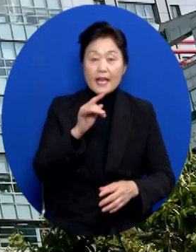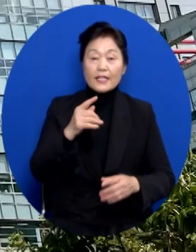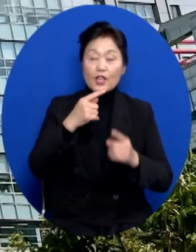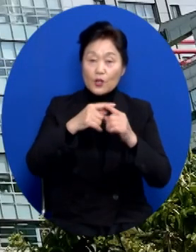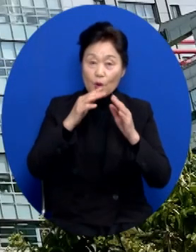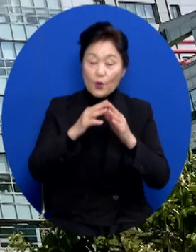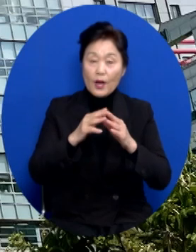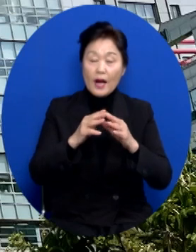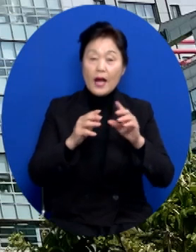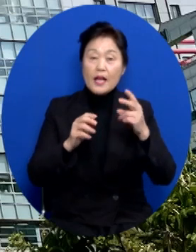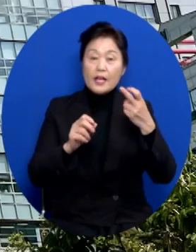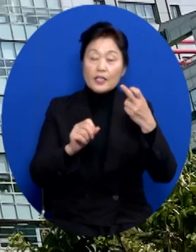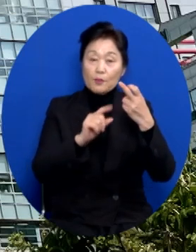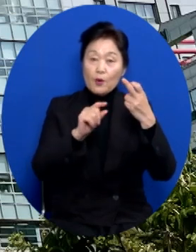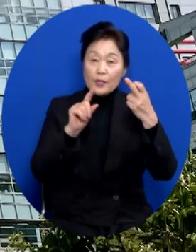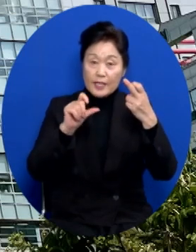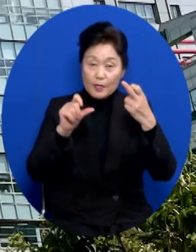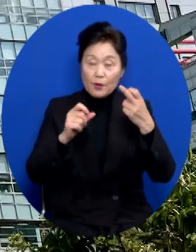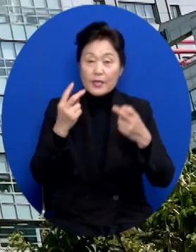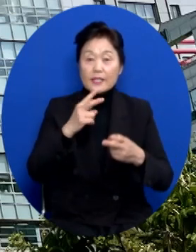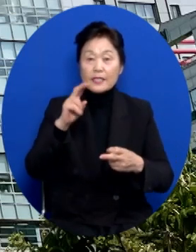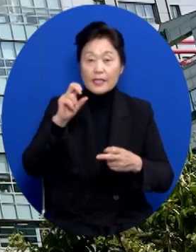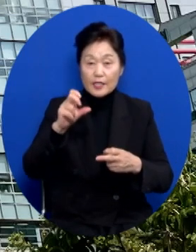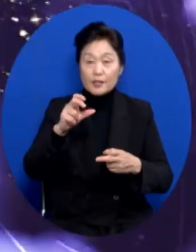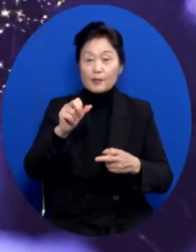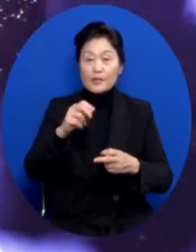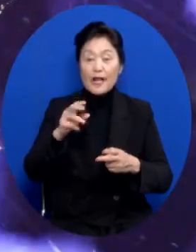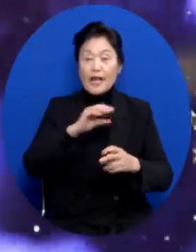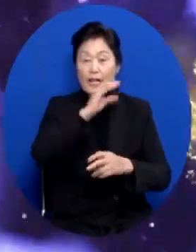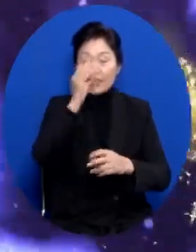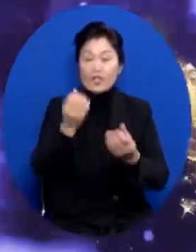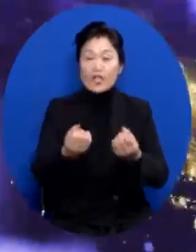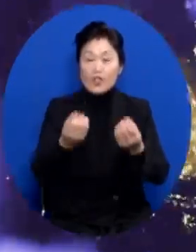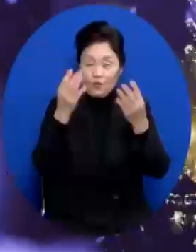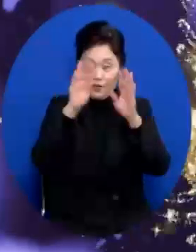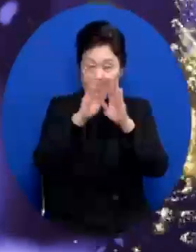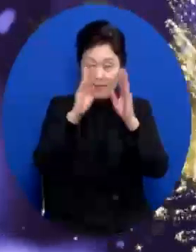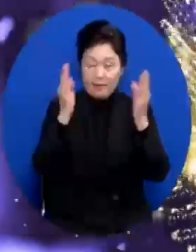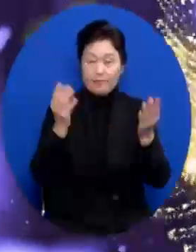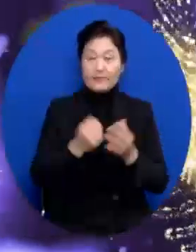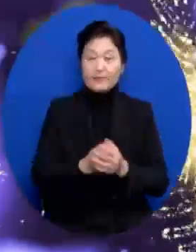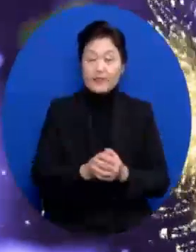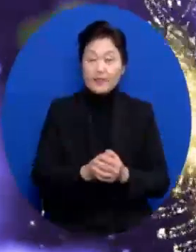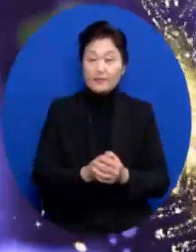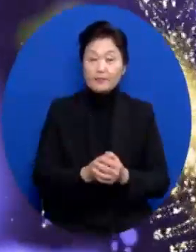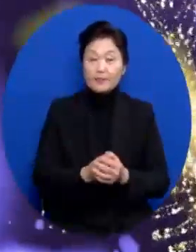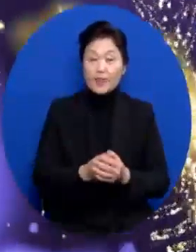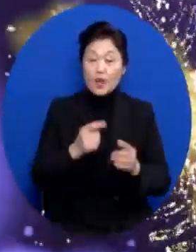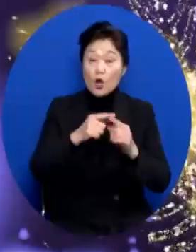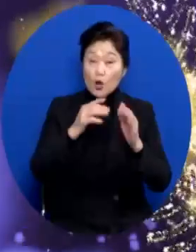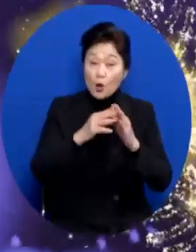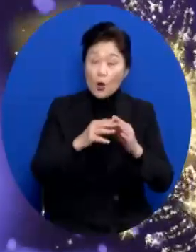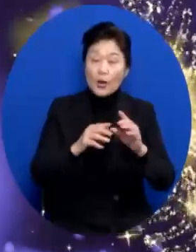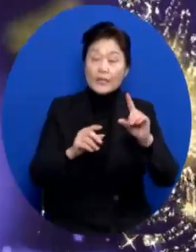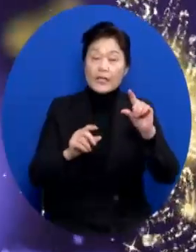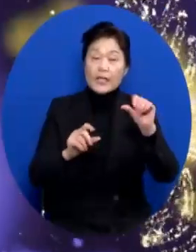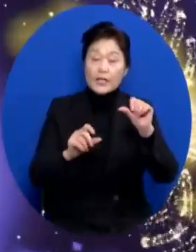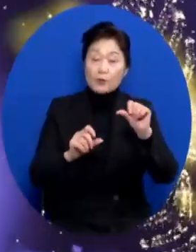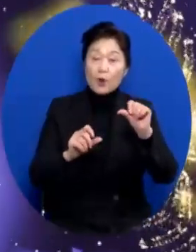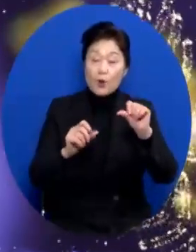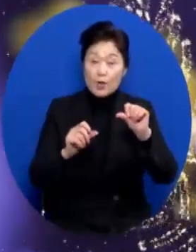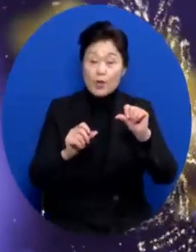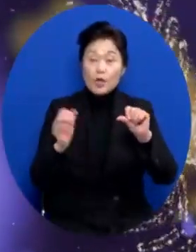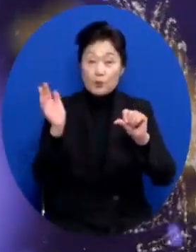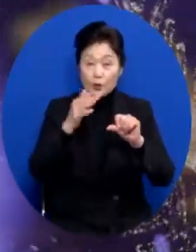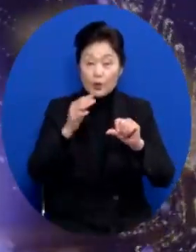세렌교회가 오는 15일 2024 로체비스타 성탄 축제를 개최합니다. 세렌교회는 15일부터 주변